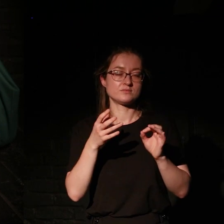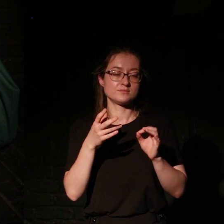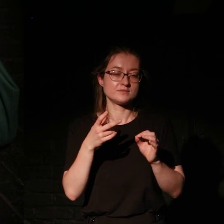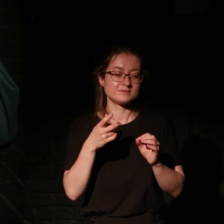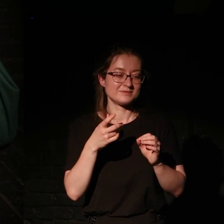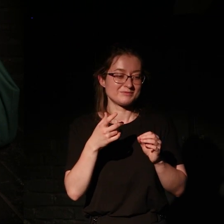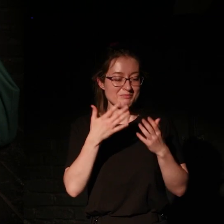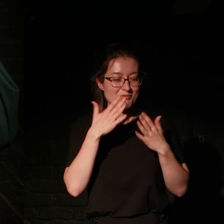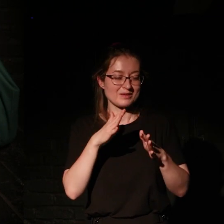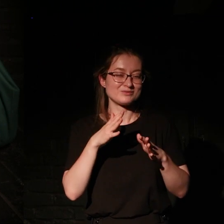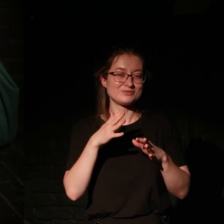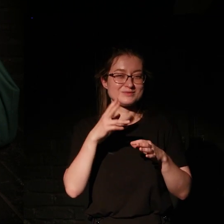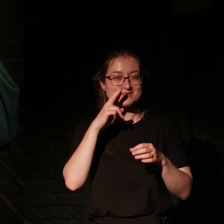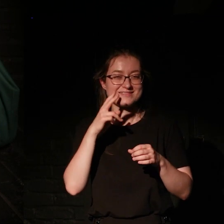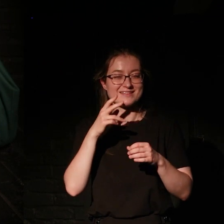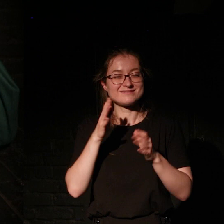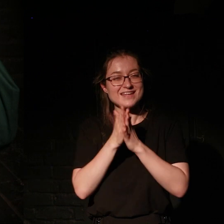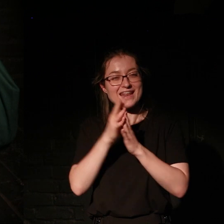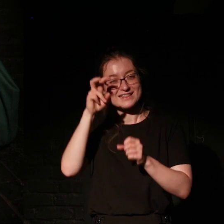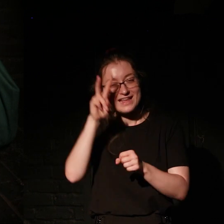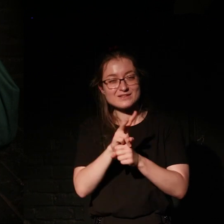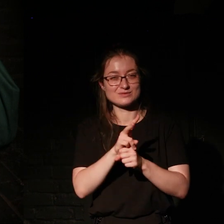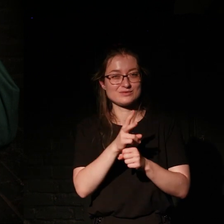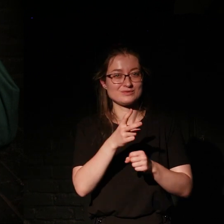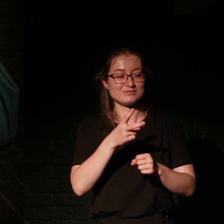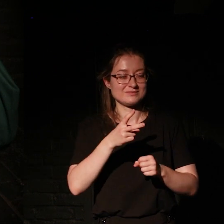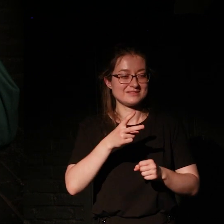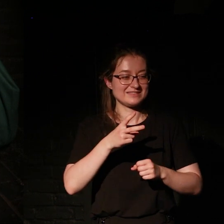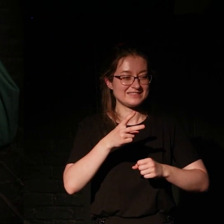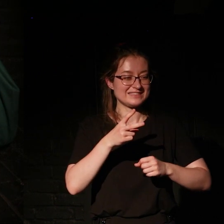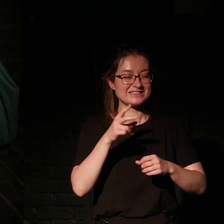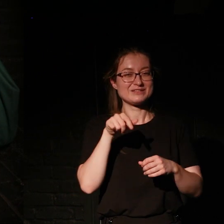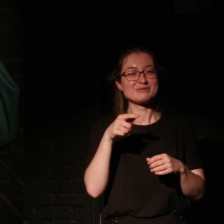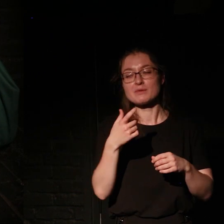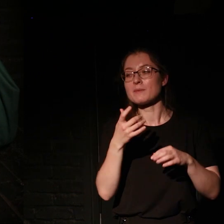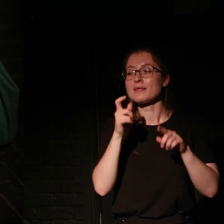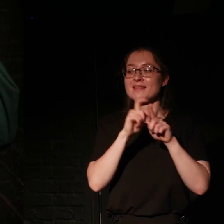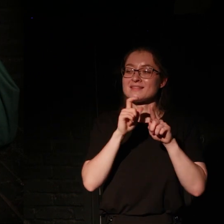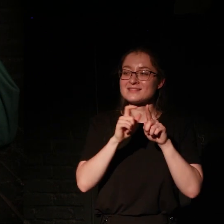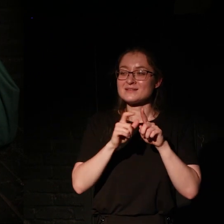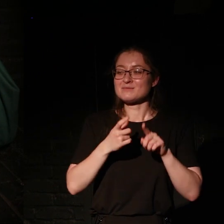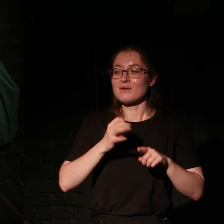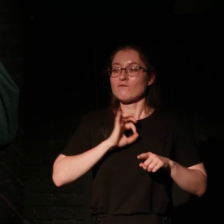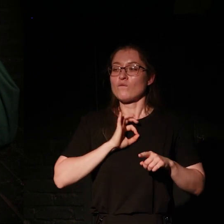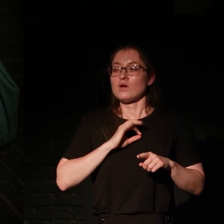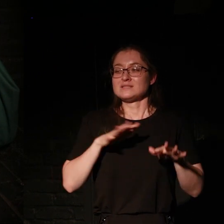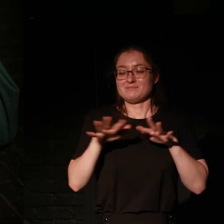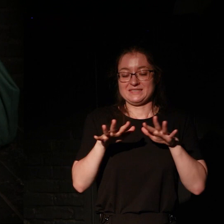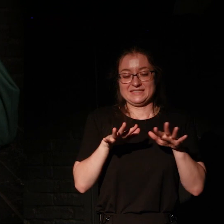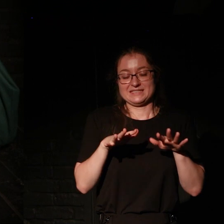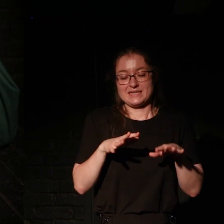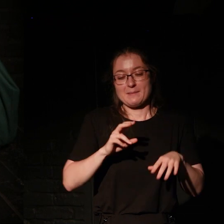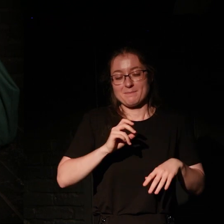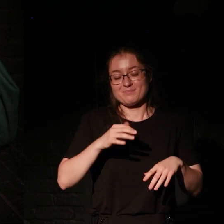chętnie używany ten poza własną bańkę konfesyjną, tak? poza własną konfesję